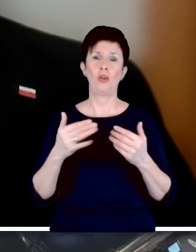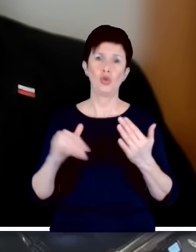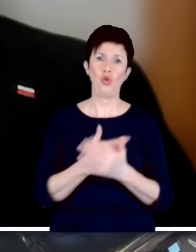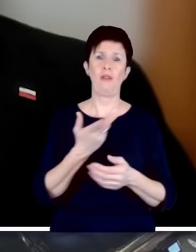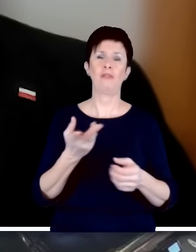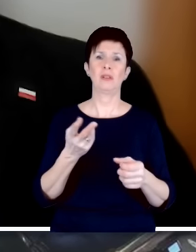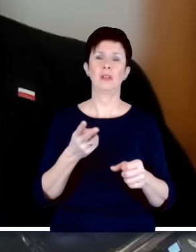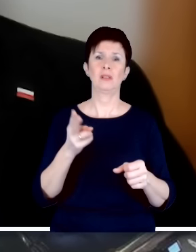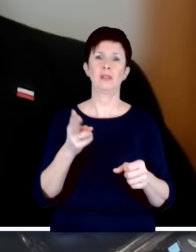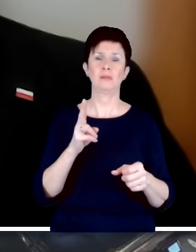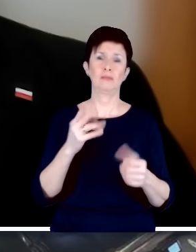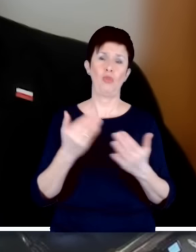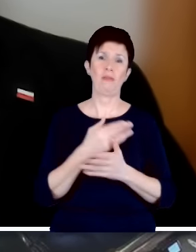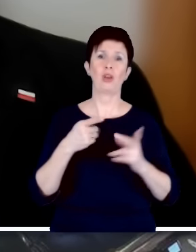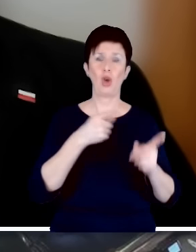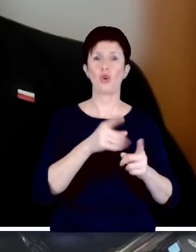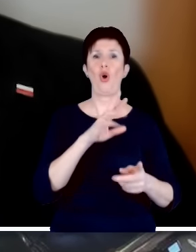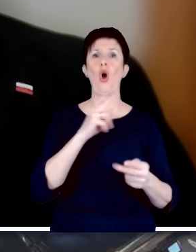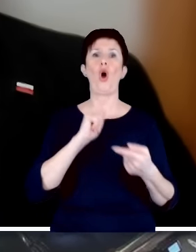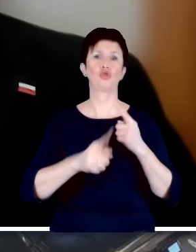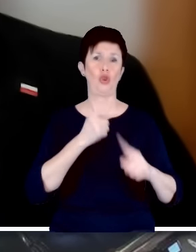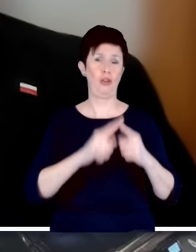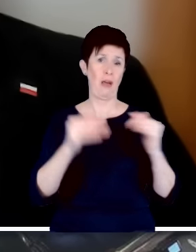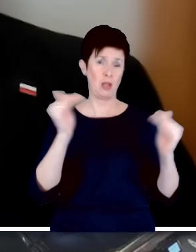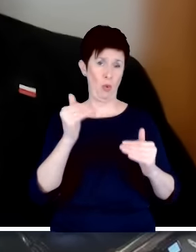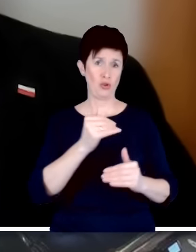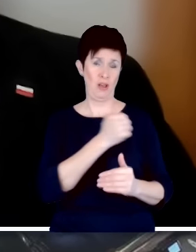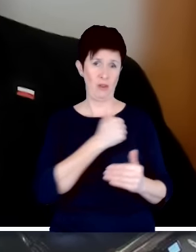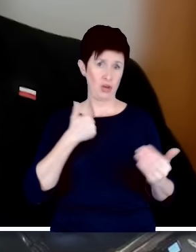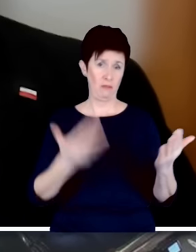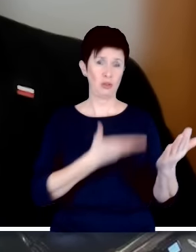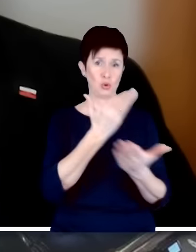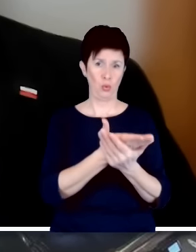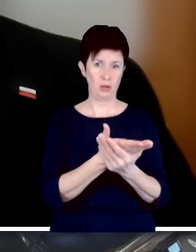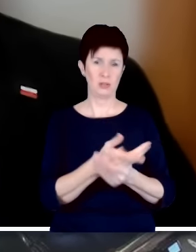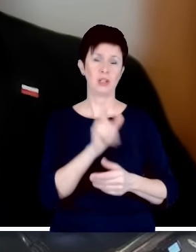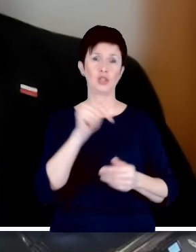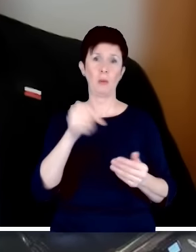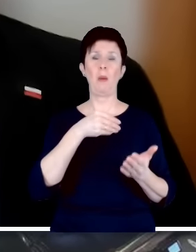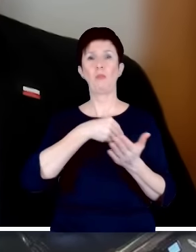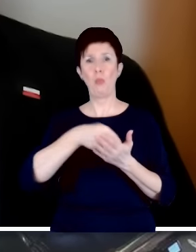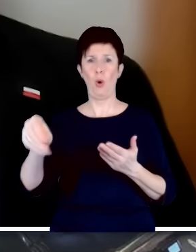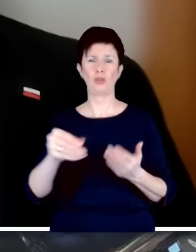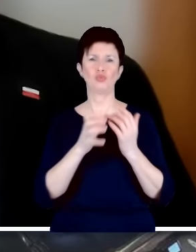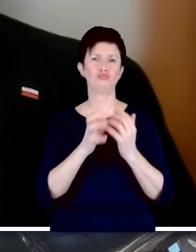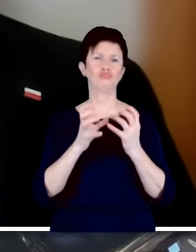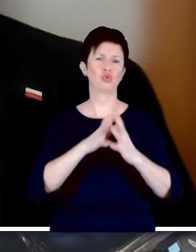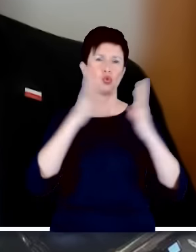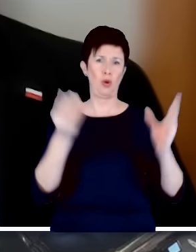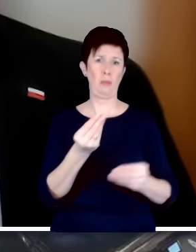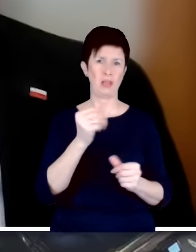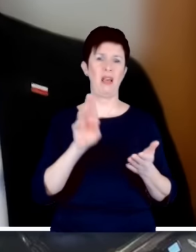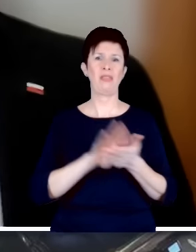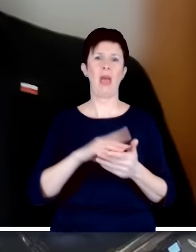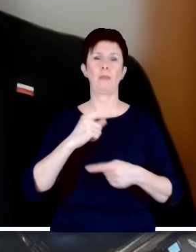odszkodowania. I pół Warszawy może te roszczenia złożyć i generalnie trzeba wydać grube miliardy na nic, na samą procedurę administracyjną, bez żadnego